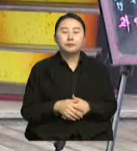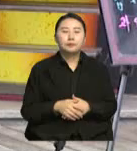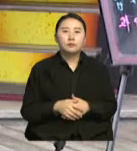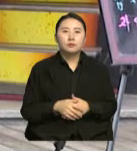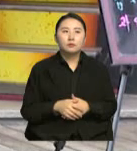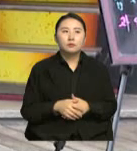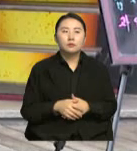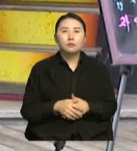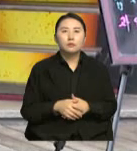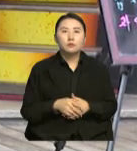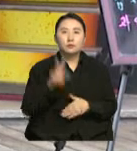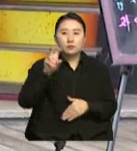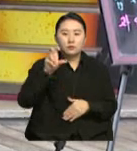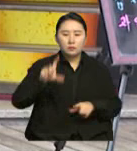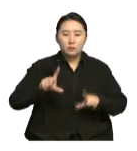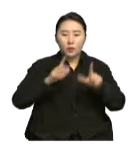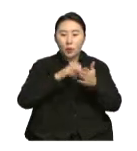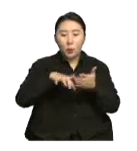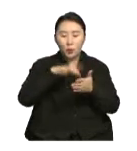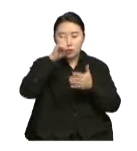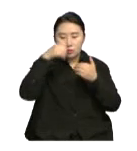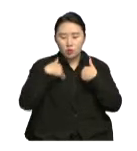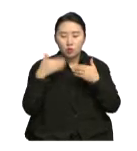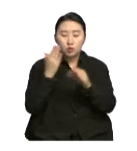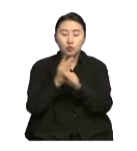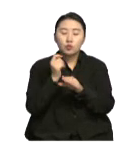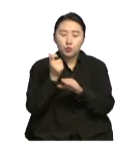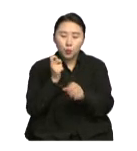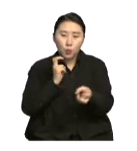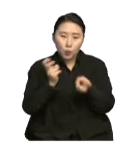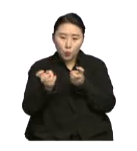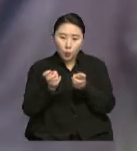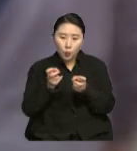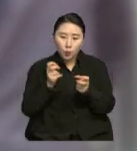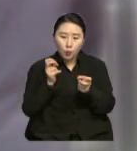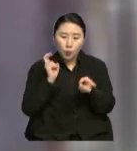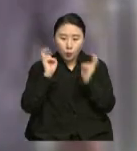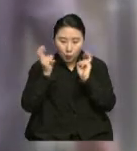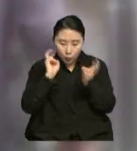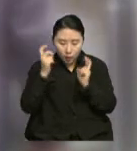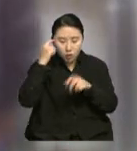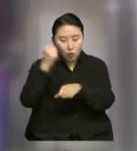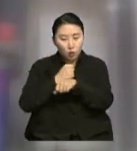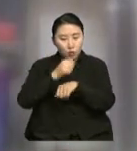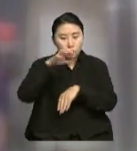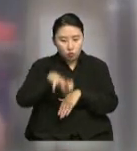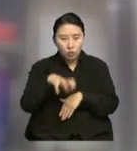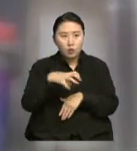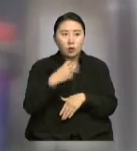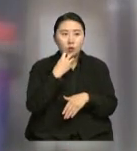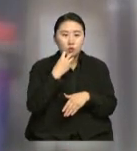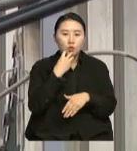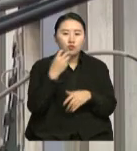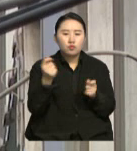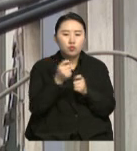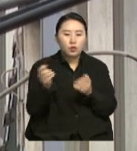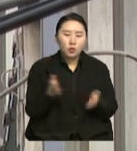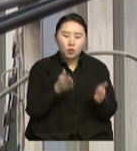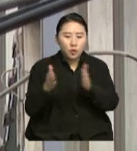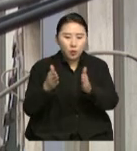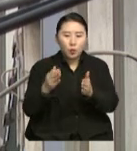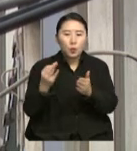나왔습니다. 25일 통계청과 중소기업연구원에 따르면 전국 시도 중에서 서울과 경기도의 자영업자